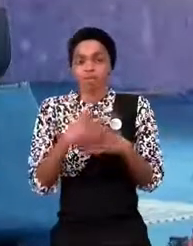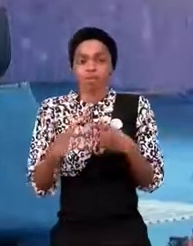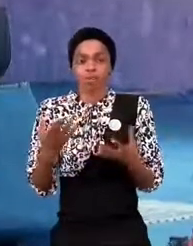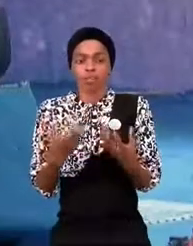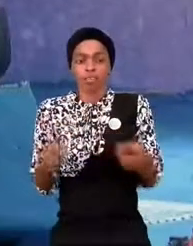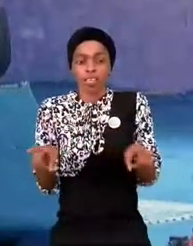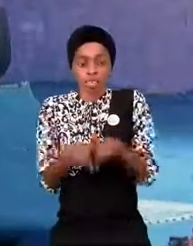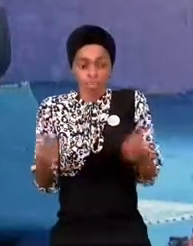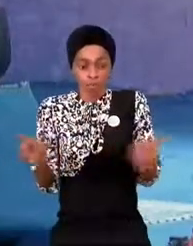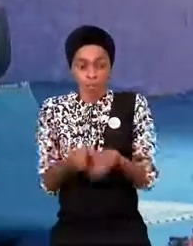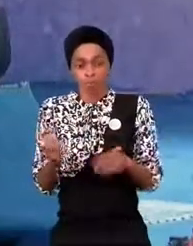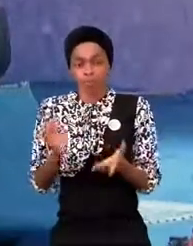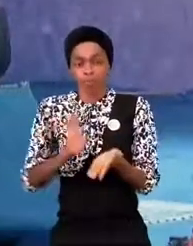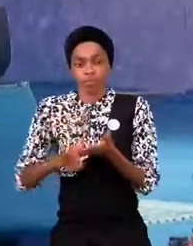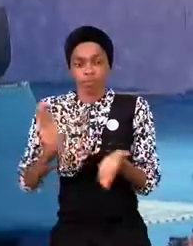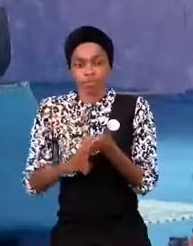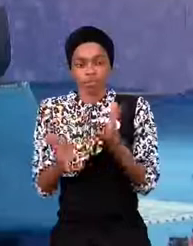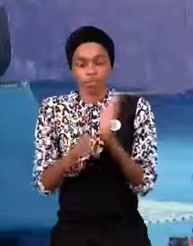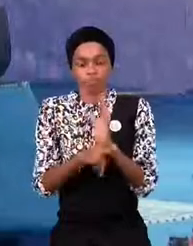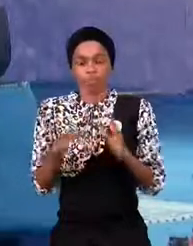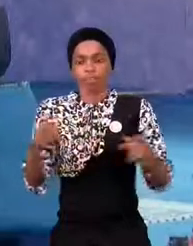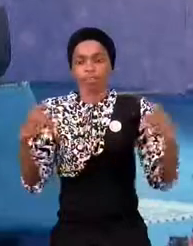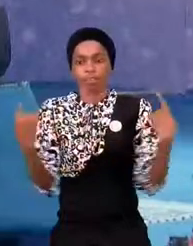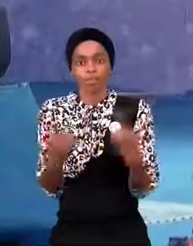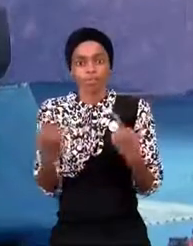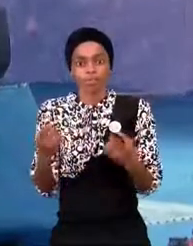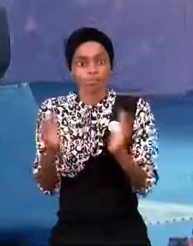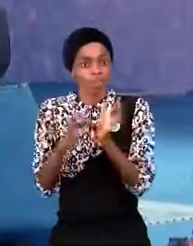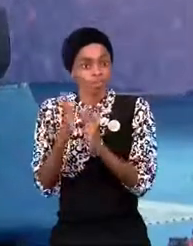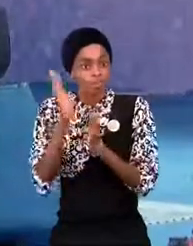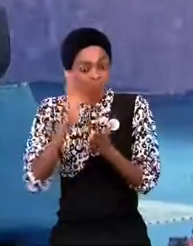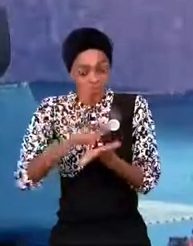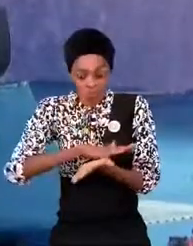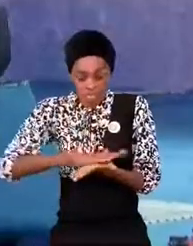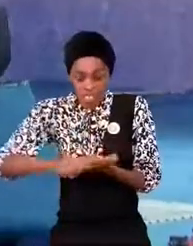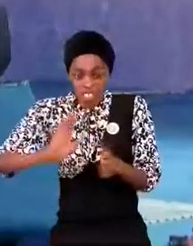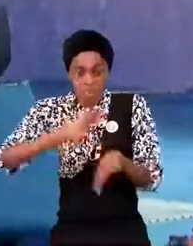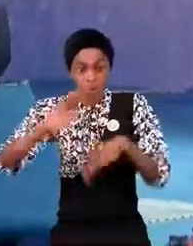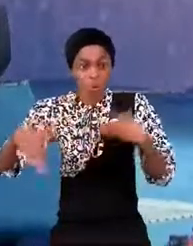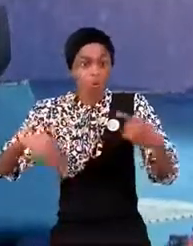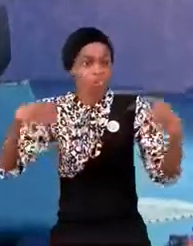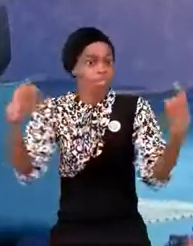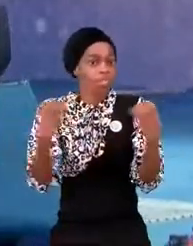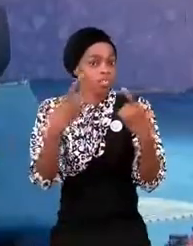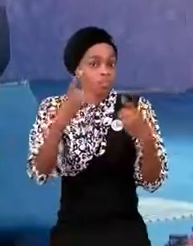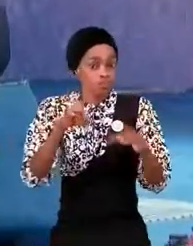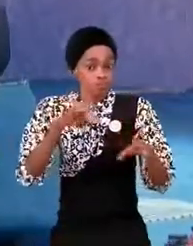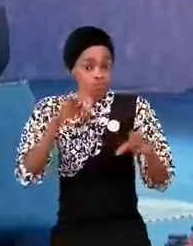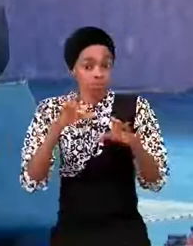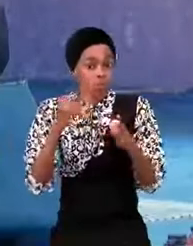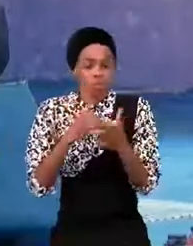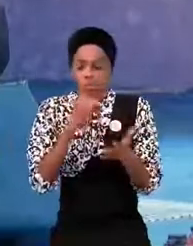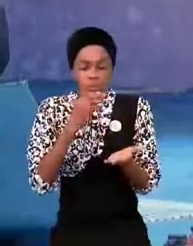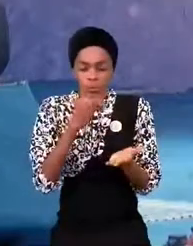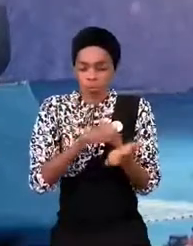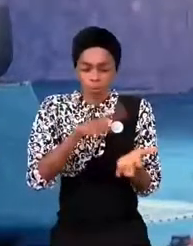Il va effacer tous les péchés que tu as jamais commis. Il aura plus de traces de péché sur la terre,